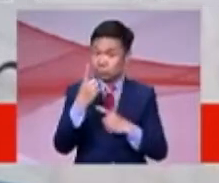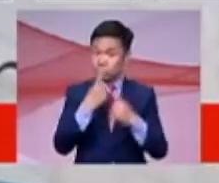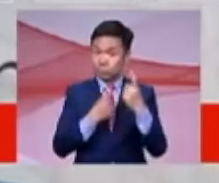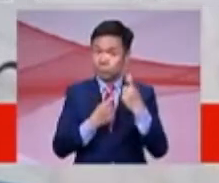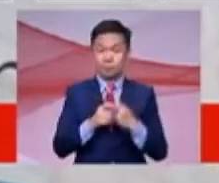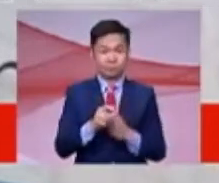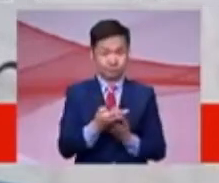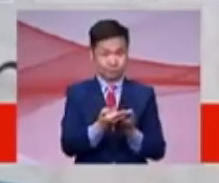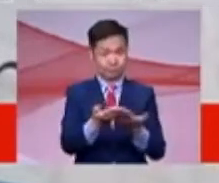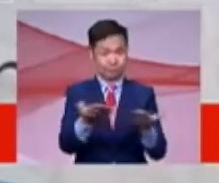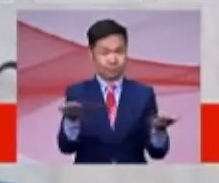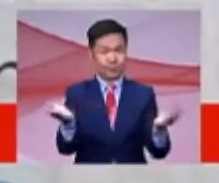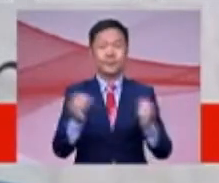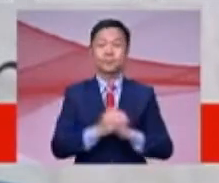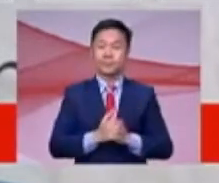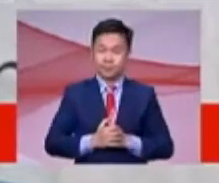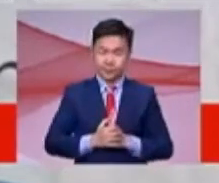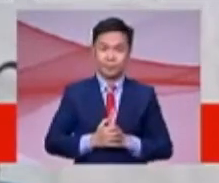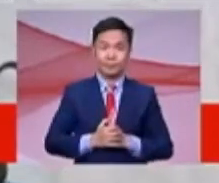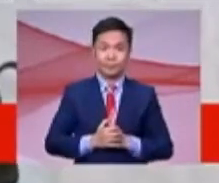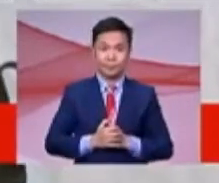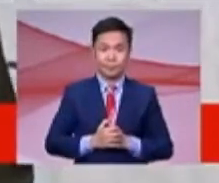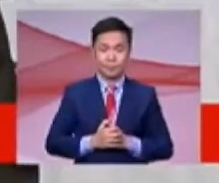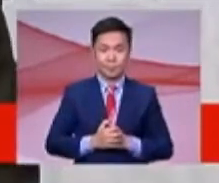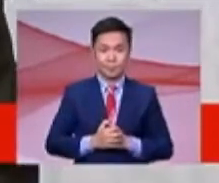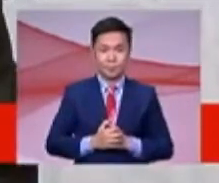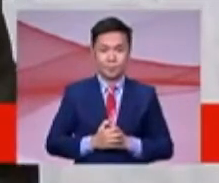sebarang pertanyaan, dipersilakan.